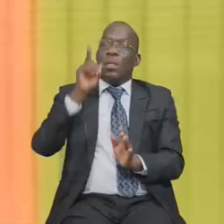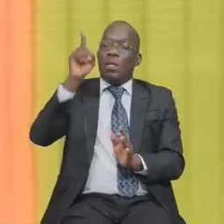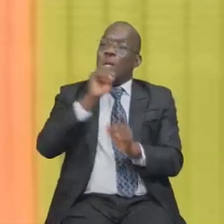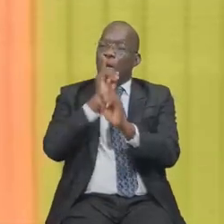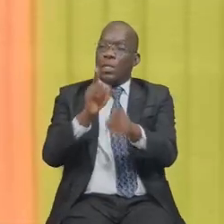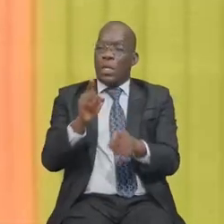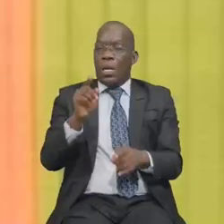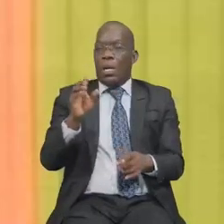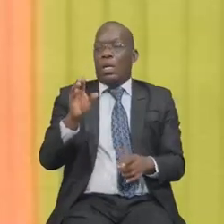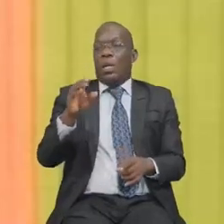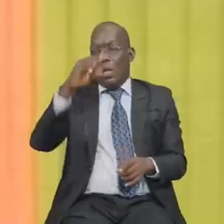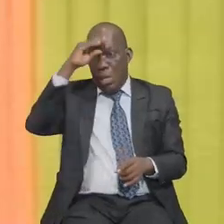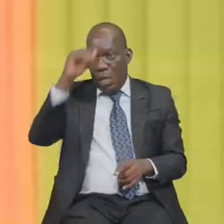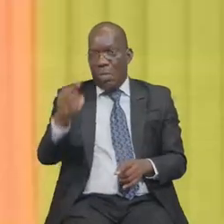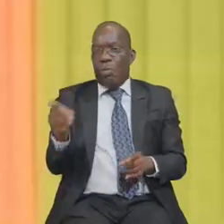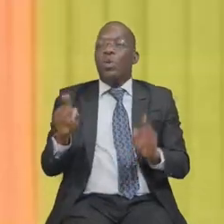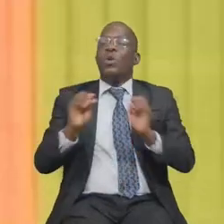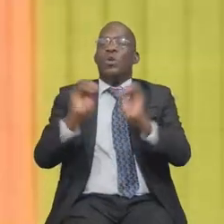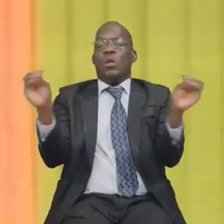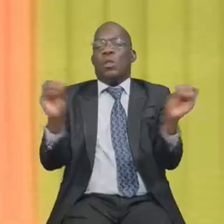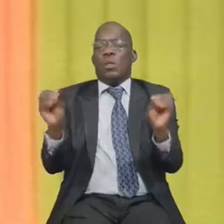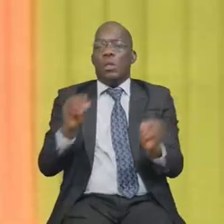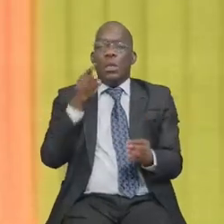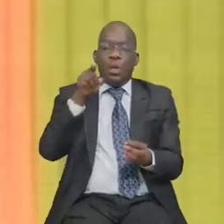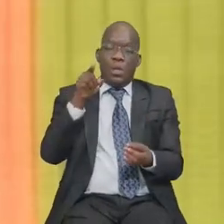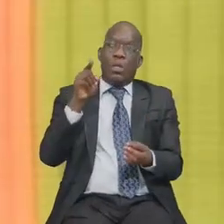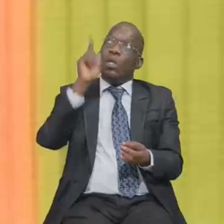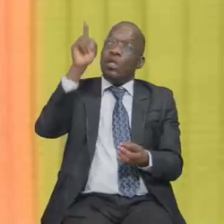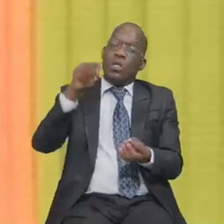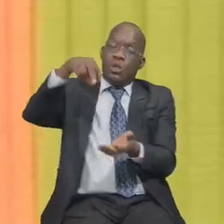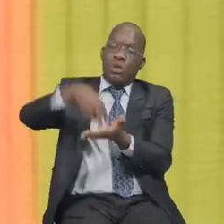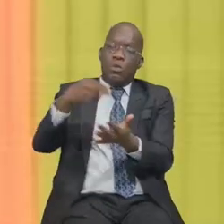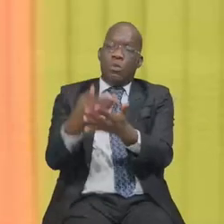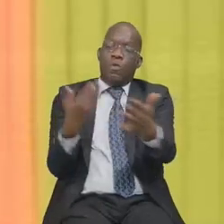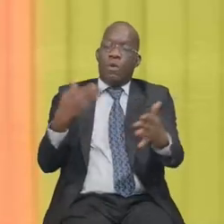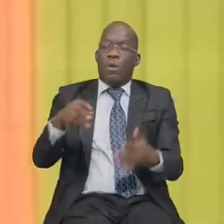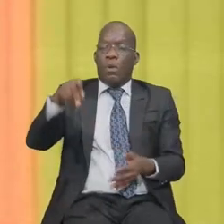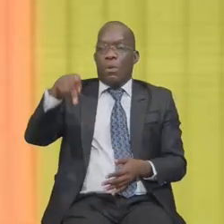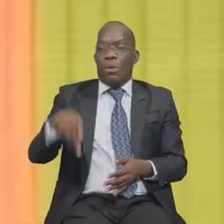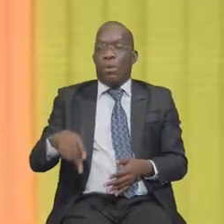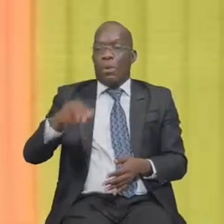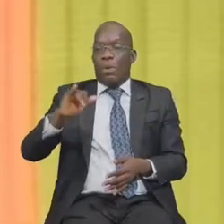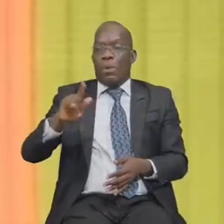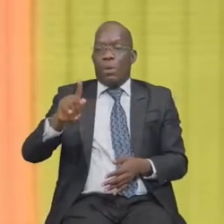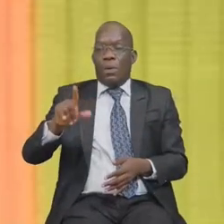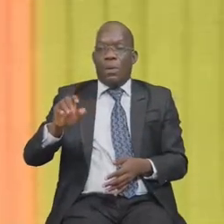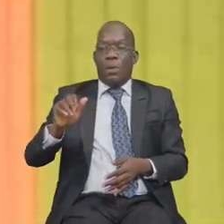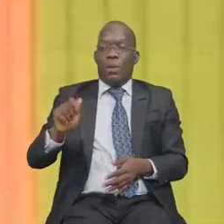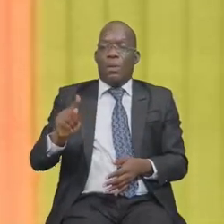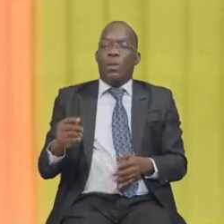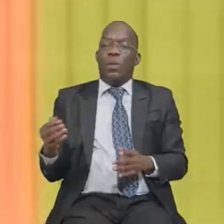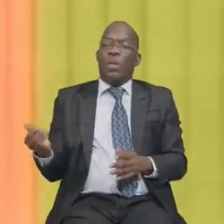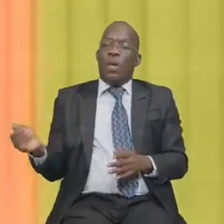Il était resté devant Pilate. Ils ont mis une couronne d'épines sur sa tête. Et son